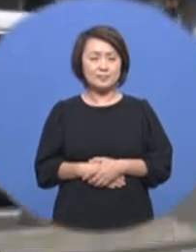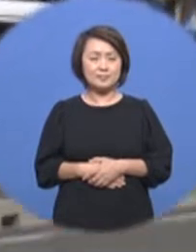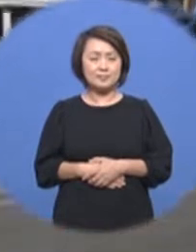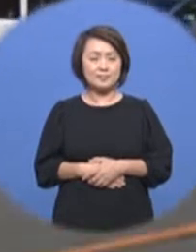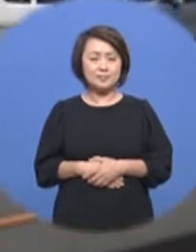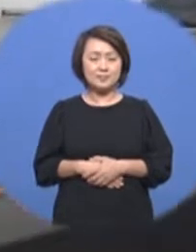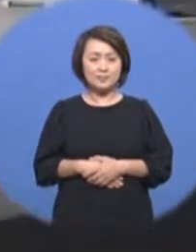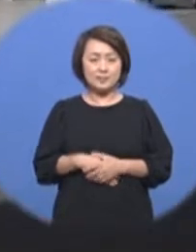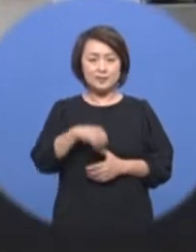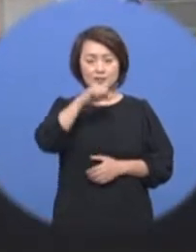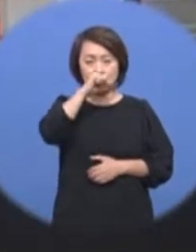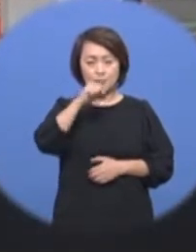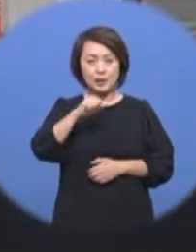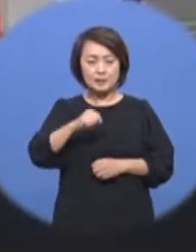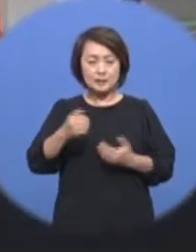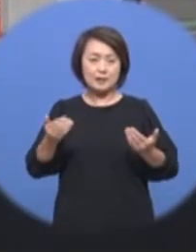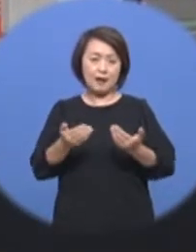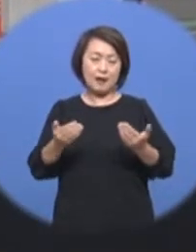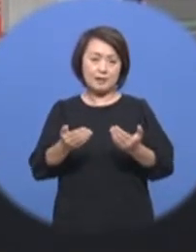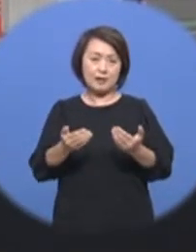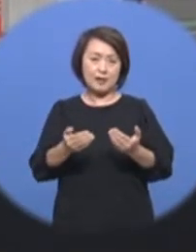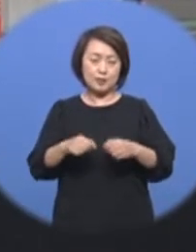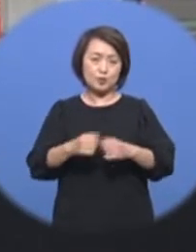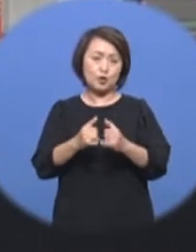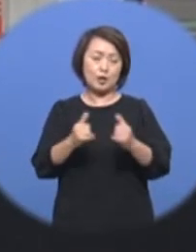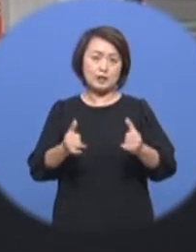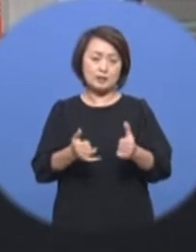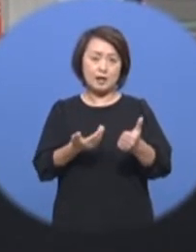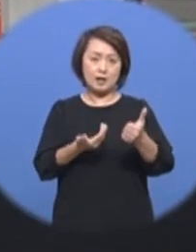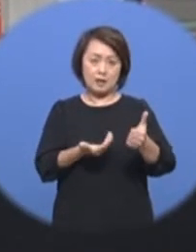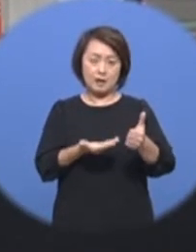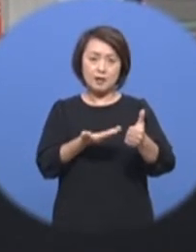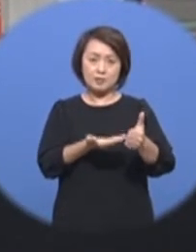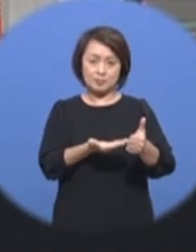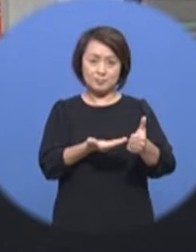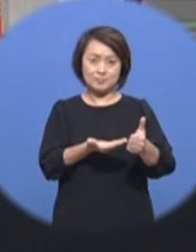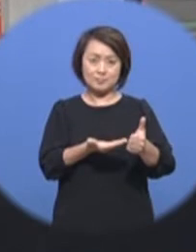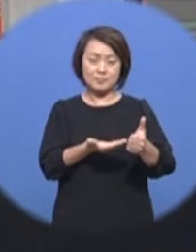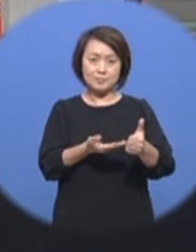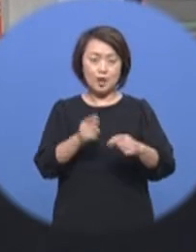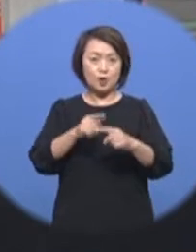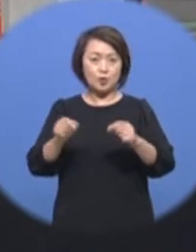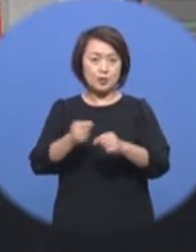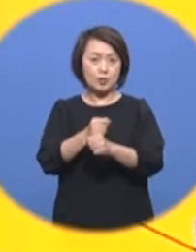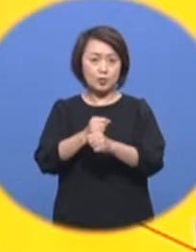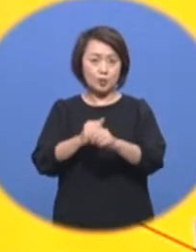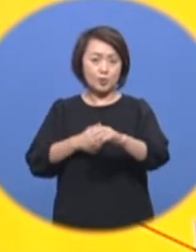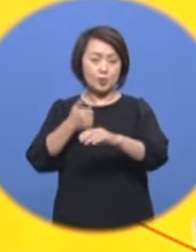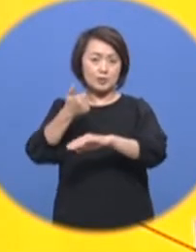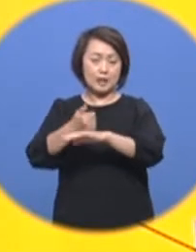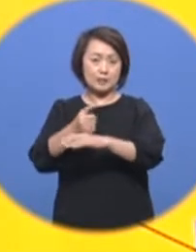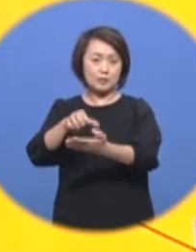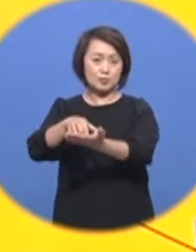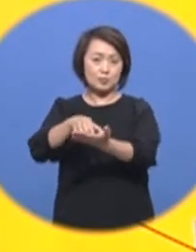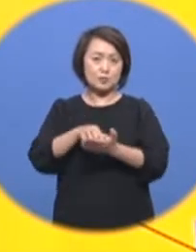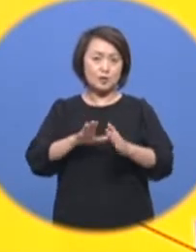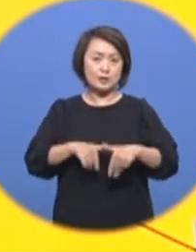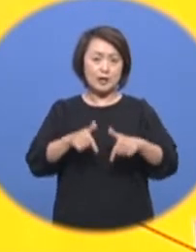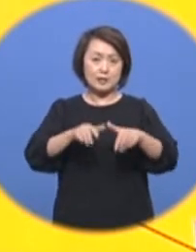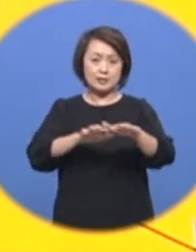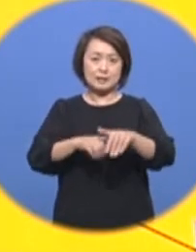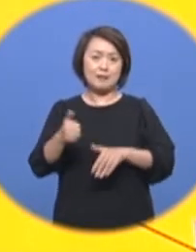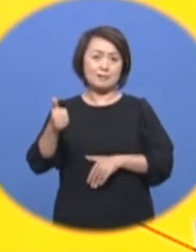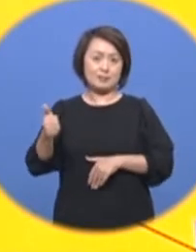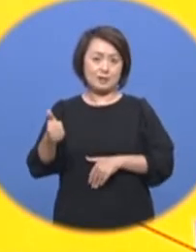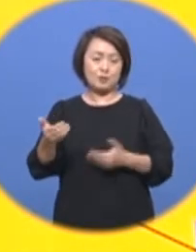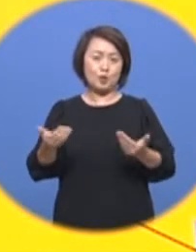優秀勤労障害者として厚生労働大臣表彰を受賞した西畑智和さんの職場、和歌山市